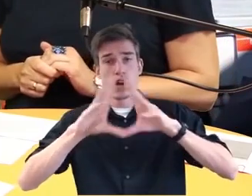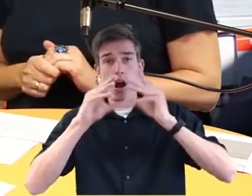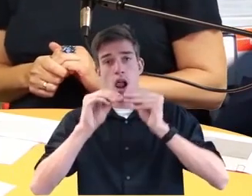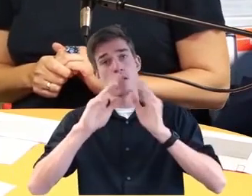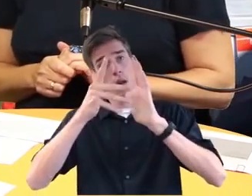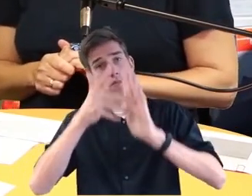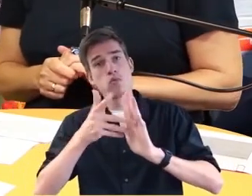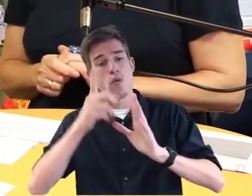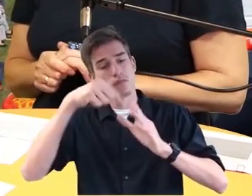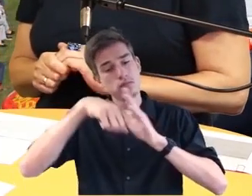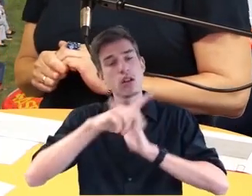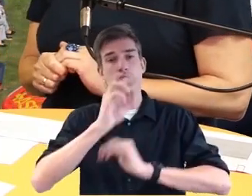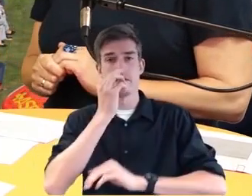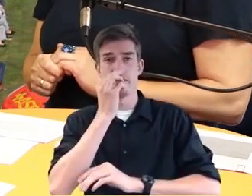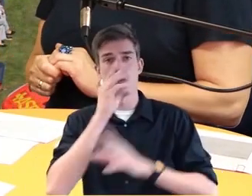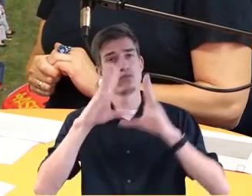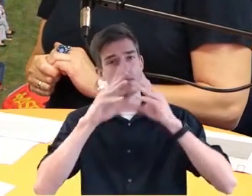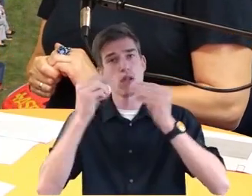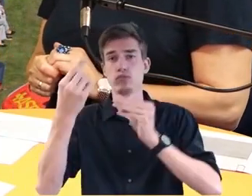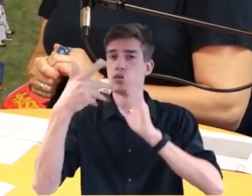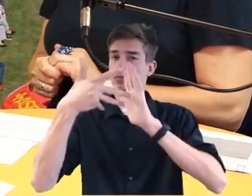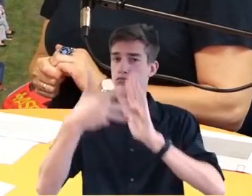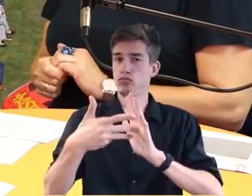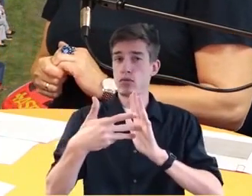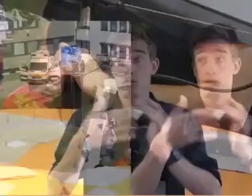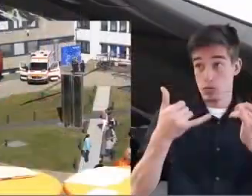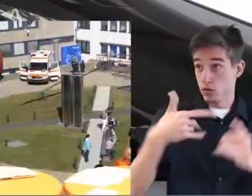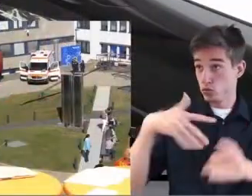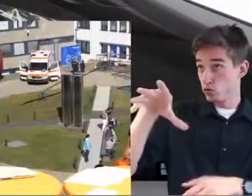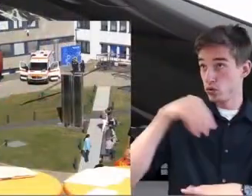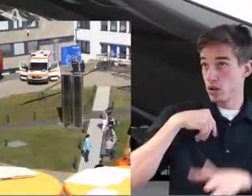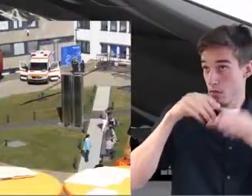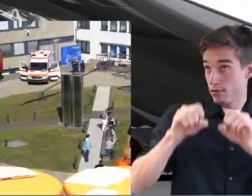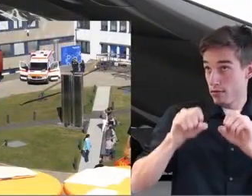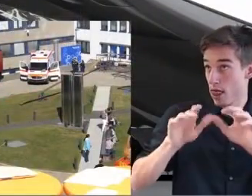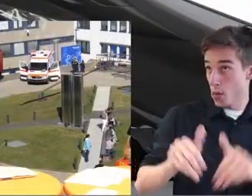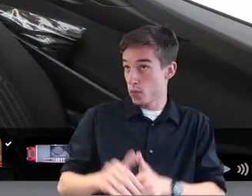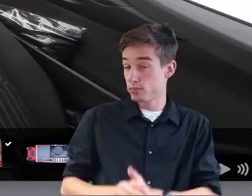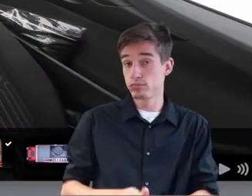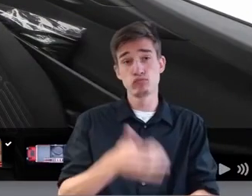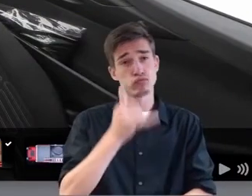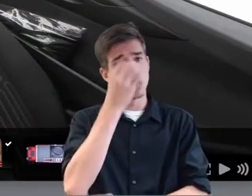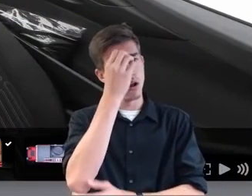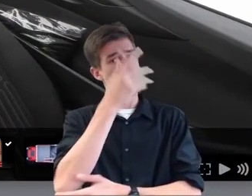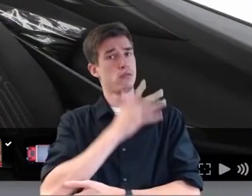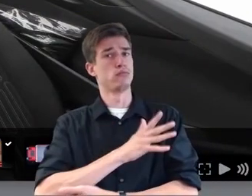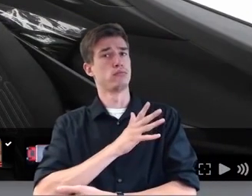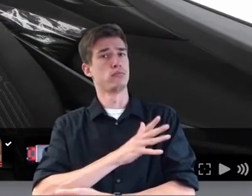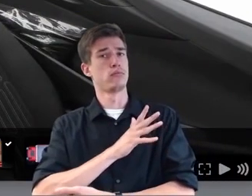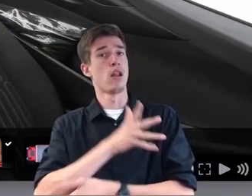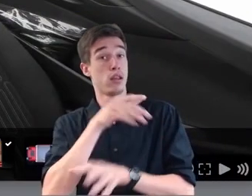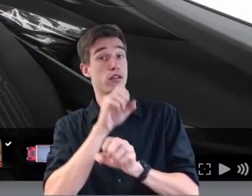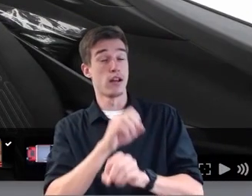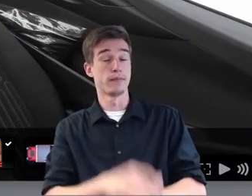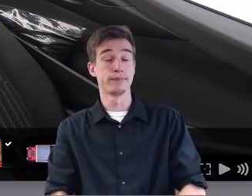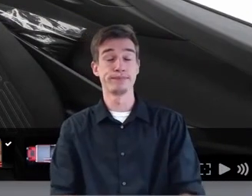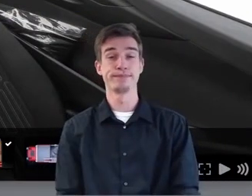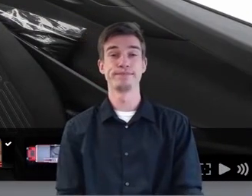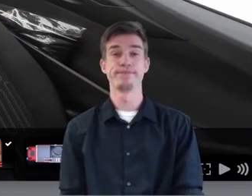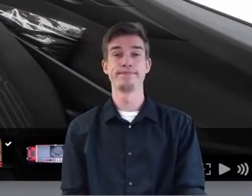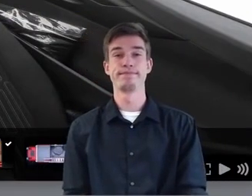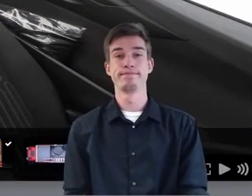für den Katastrophenschutz. Und das könnten wir ja mal gemeinsam starten. Genau, das LF Goes Digital.